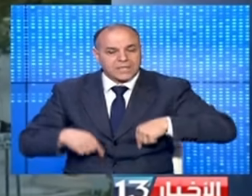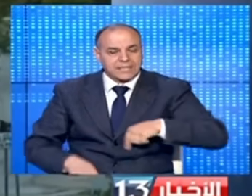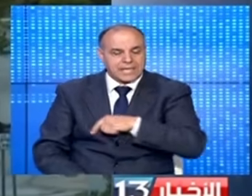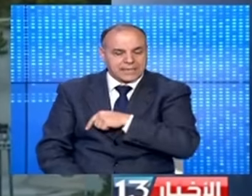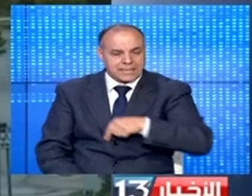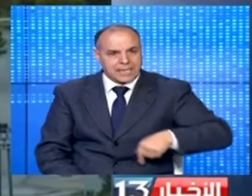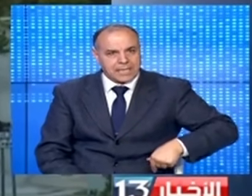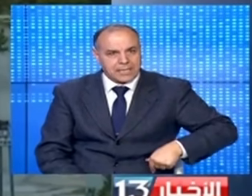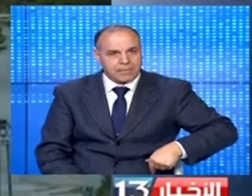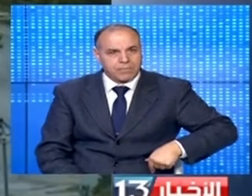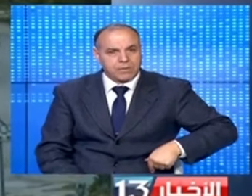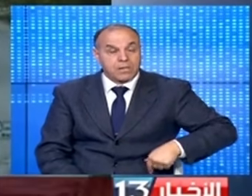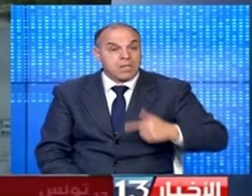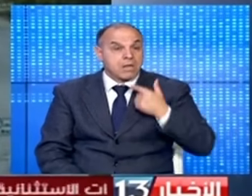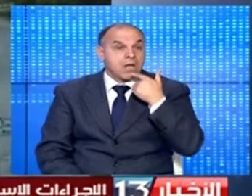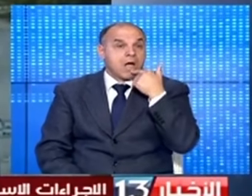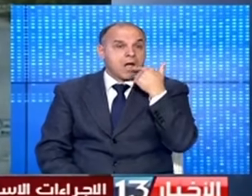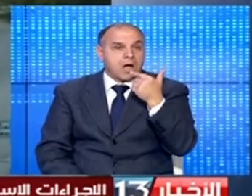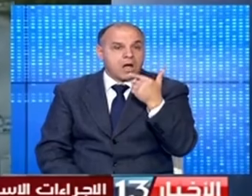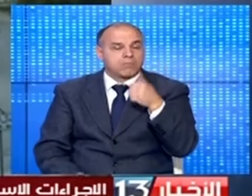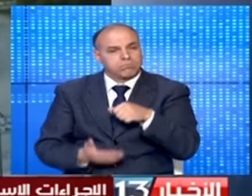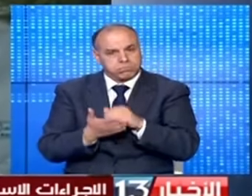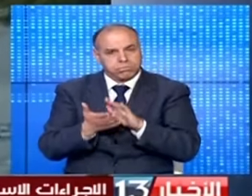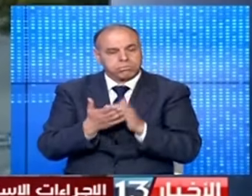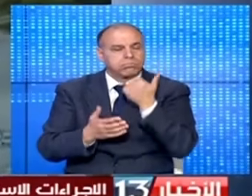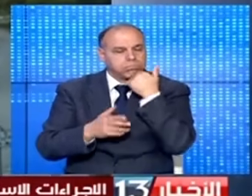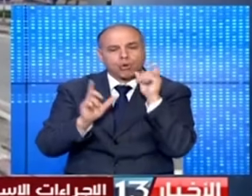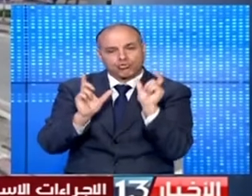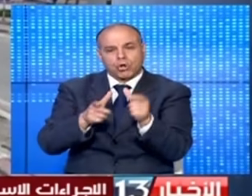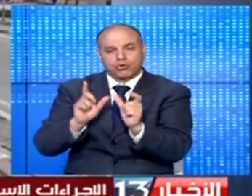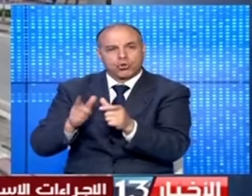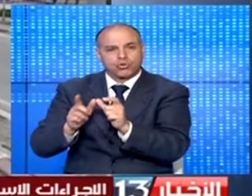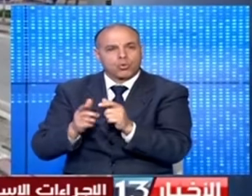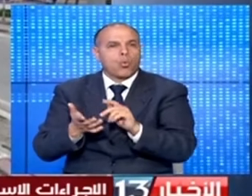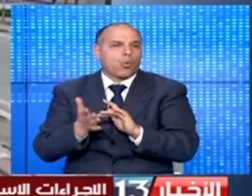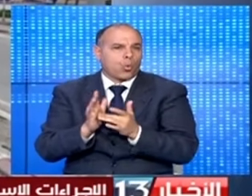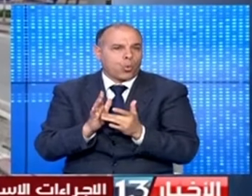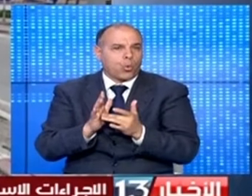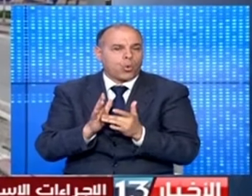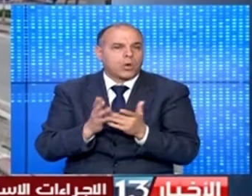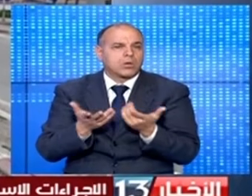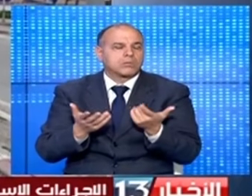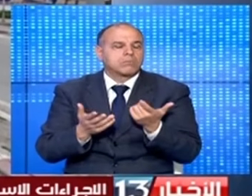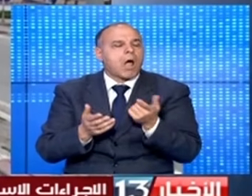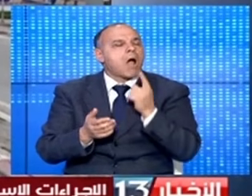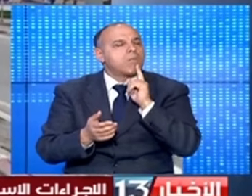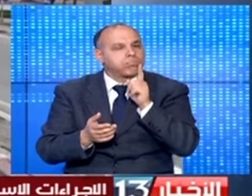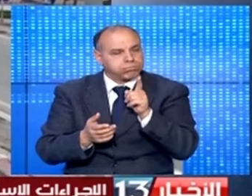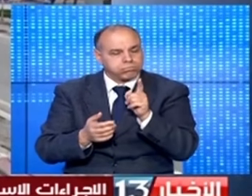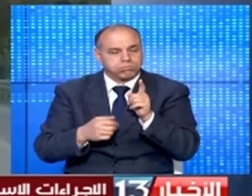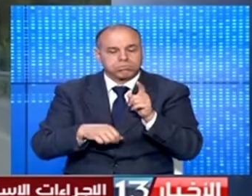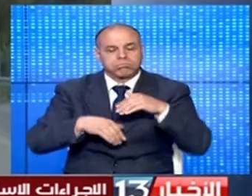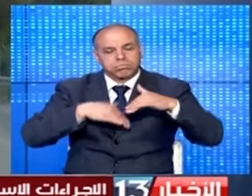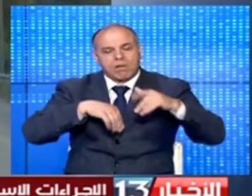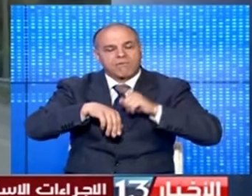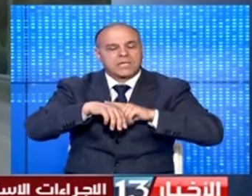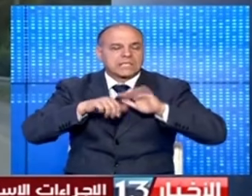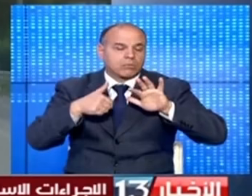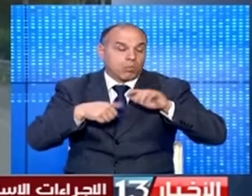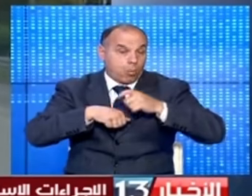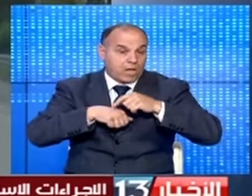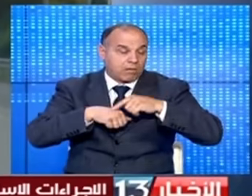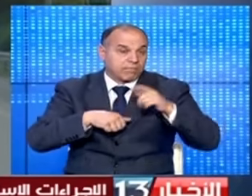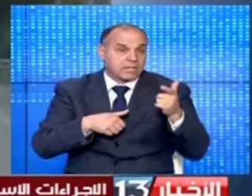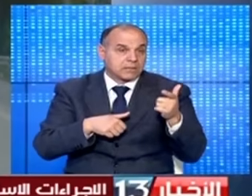الداخليه خالد الحيوني تسجيل ايقافات في صفوف كل ما لم يمت لل قرار منع الجولان الذي تم